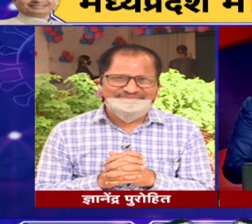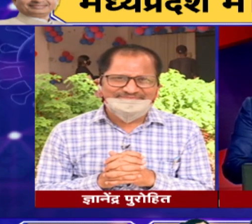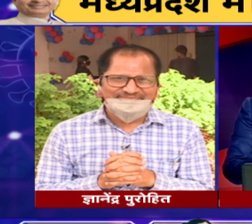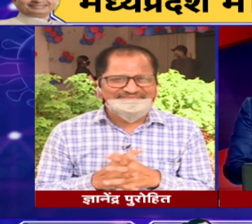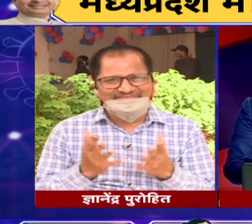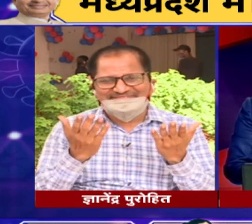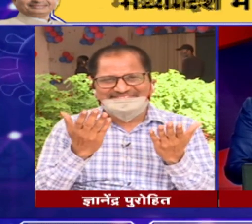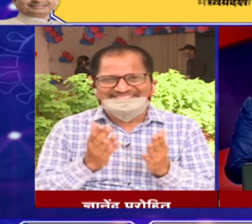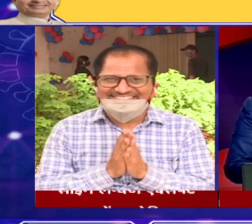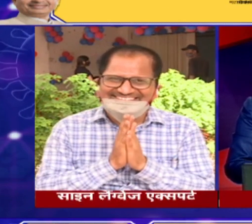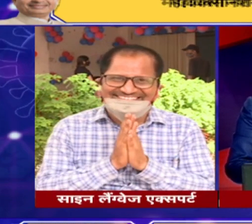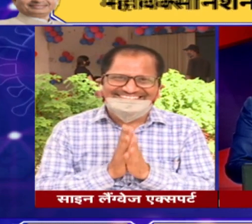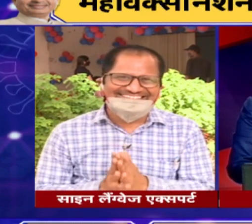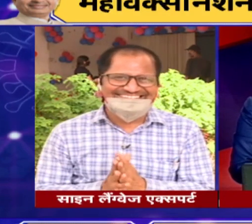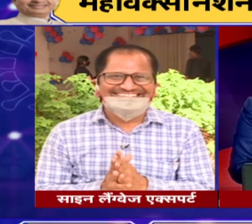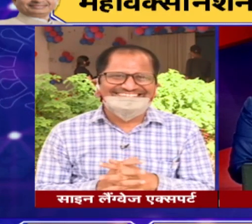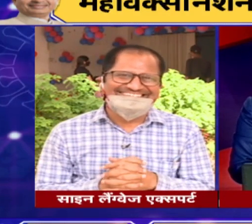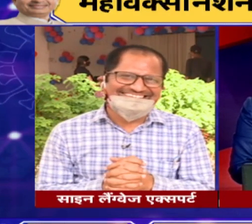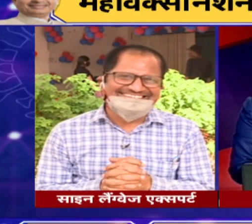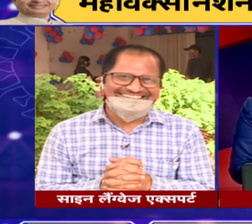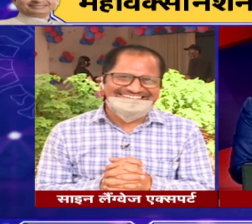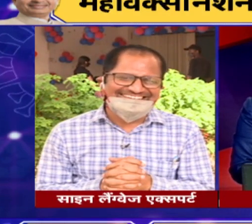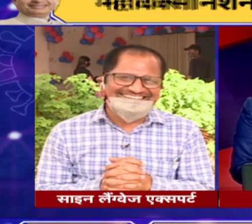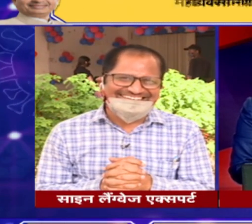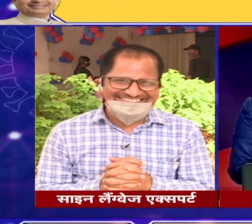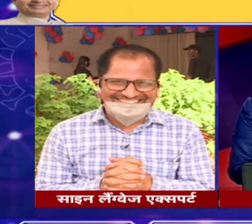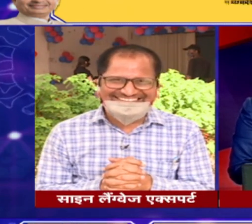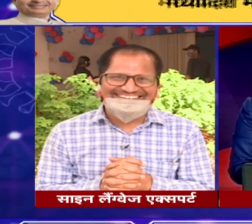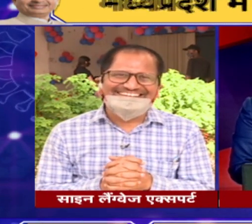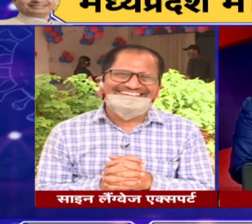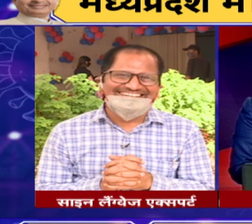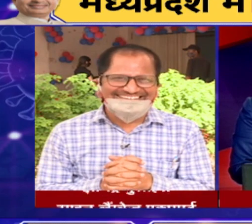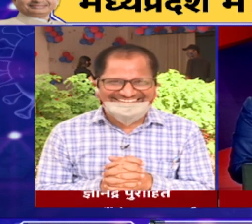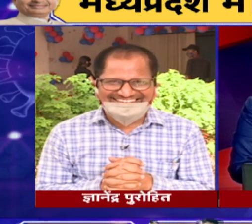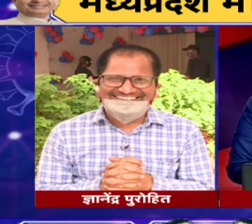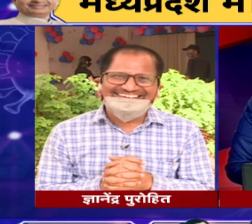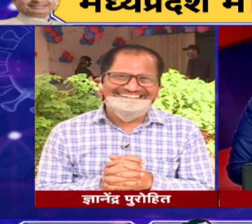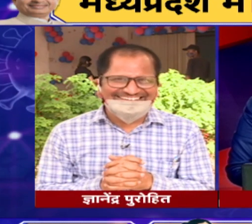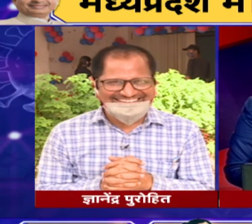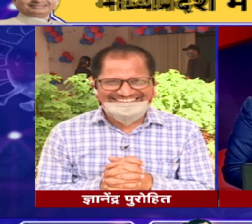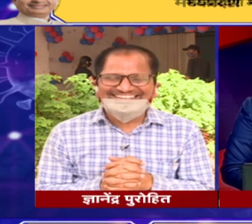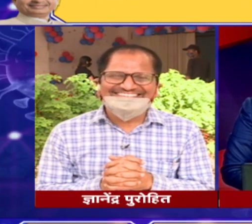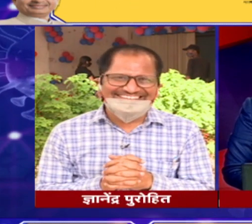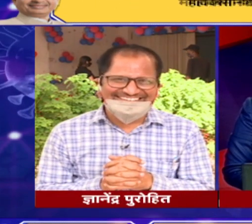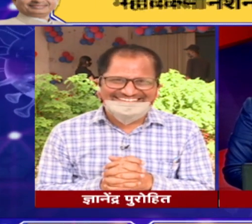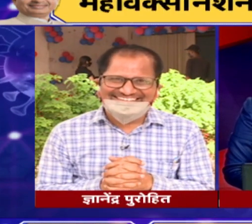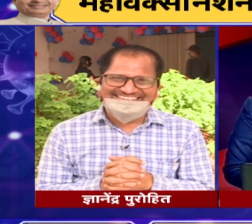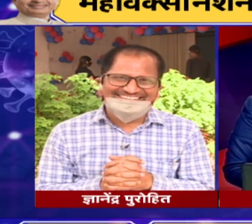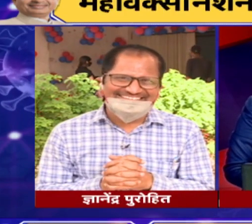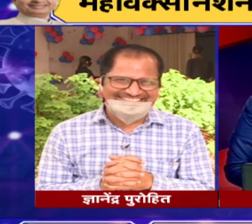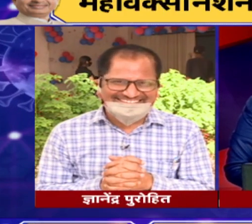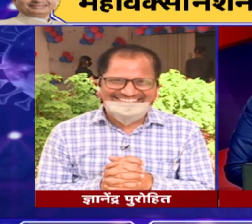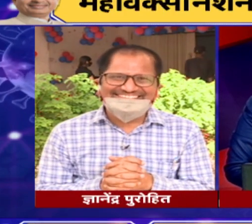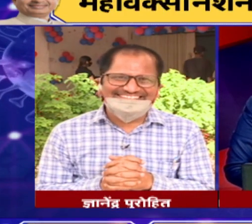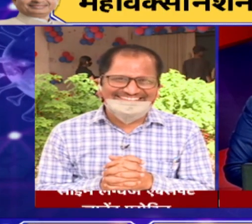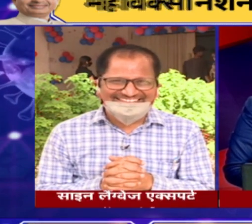दिया, आपसे बात की और बच्चों के लिए भी वो तैयार है हर तरह की संभव मदद के लिए। जी। प्रद्युम्न सिंह तोमर साहब, मैं आपसे एक